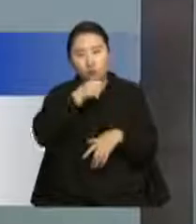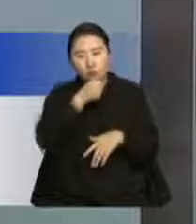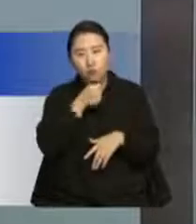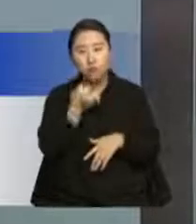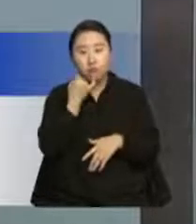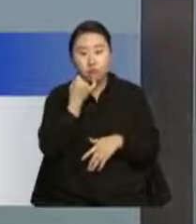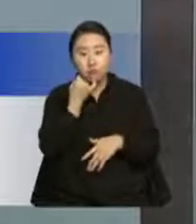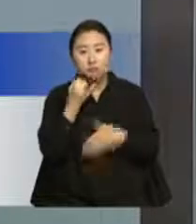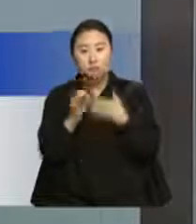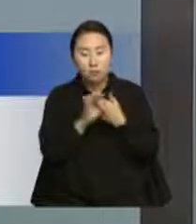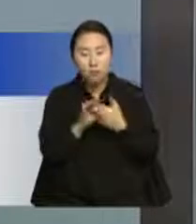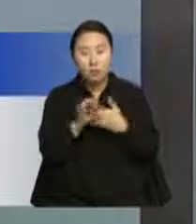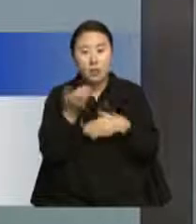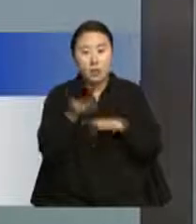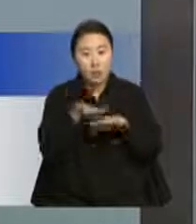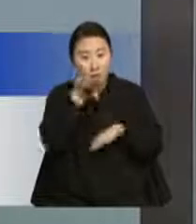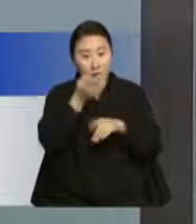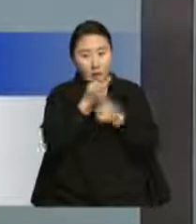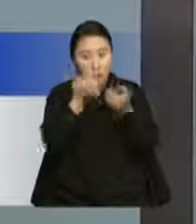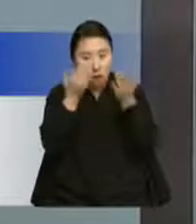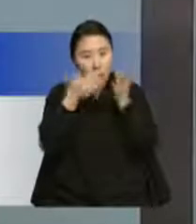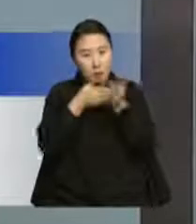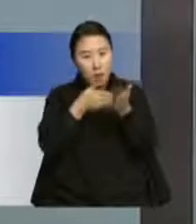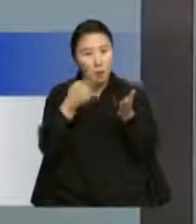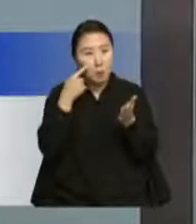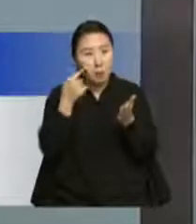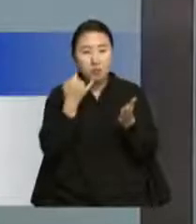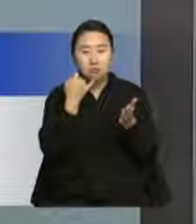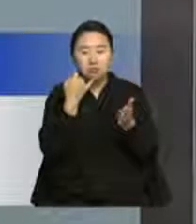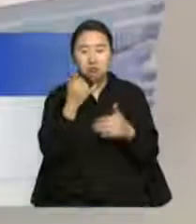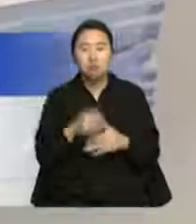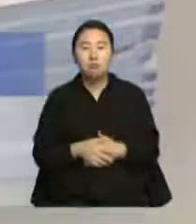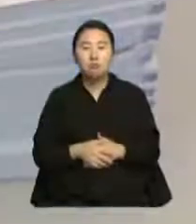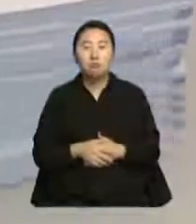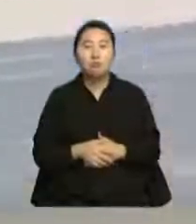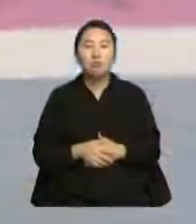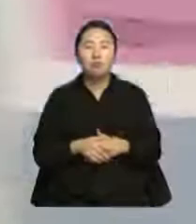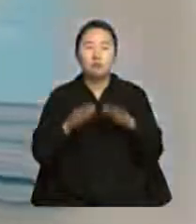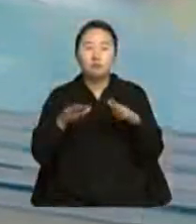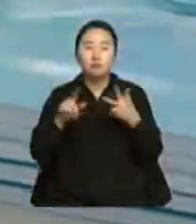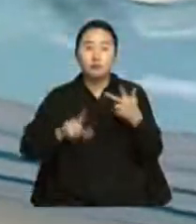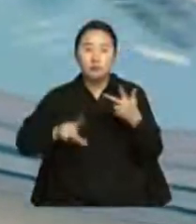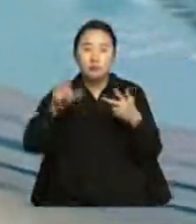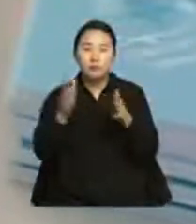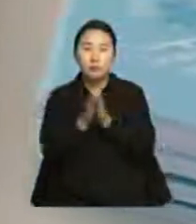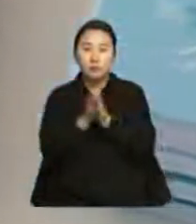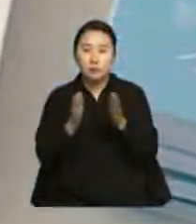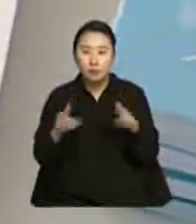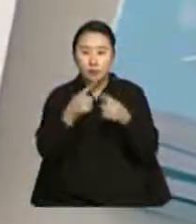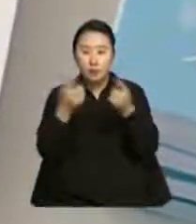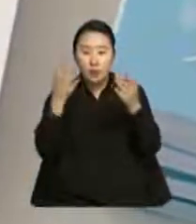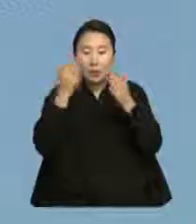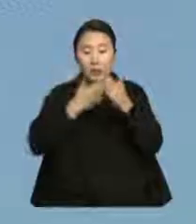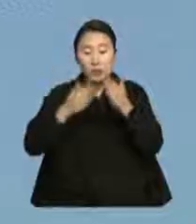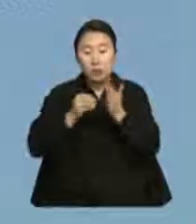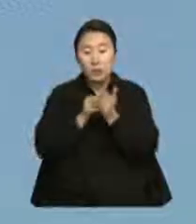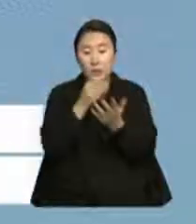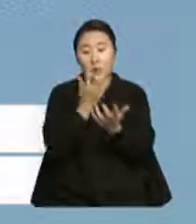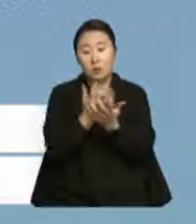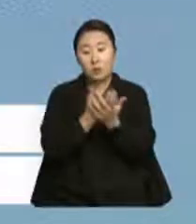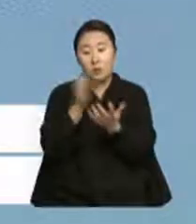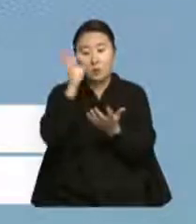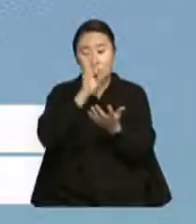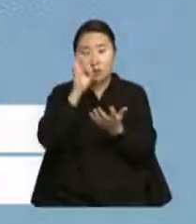괜찮은 아이들은 조금 상위권 대학을 좀 지원해보는 것도 괜찮습니다. 오는 7일 시작되는 대입 정시 모집 원서